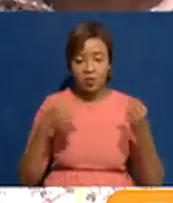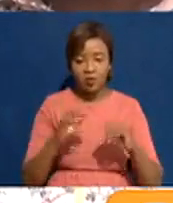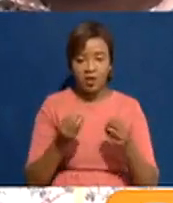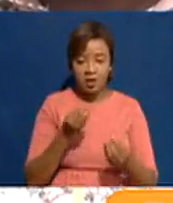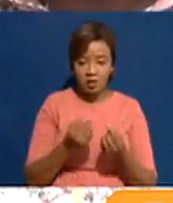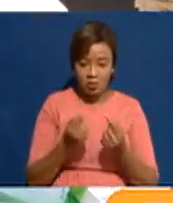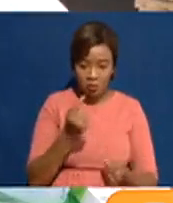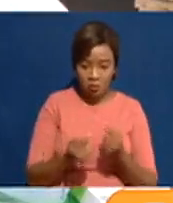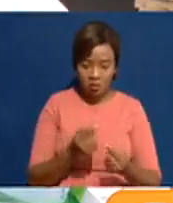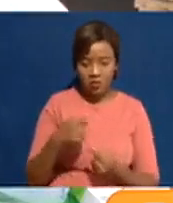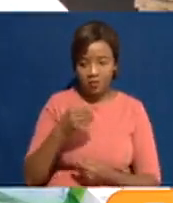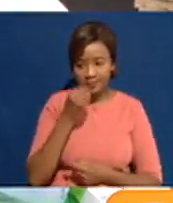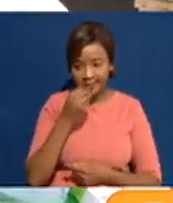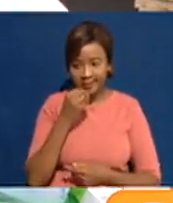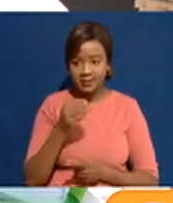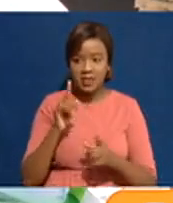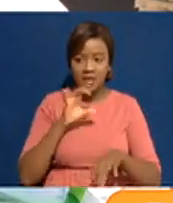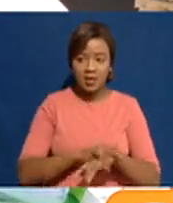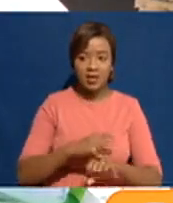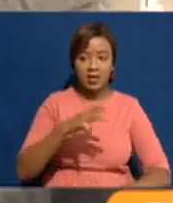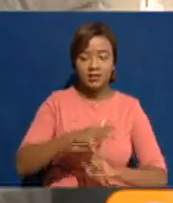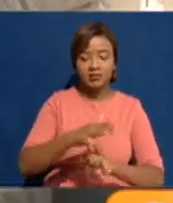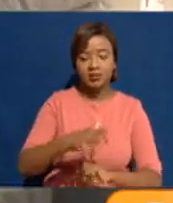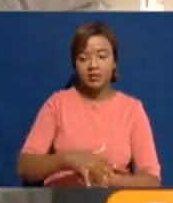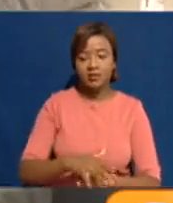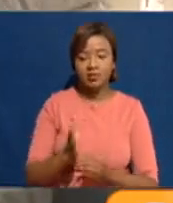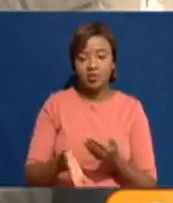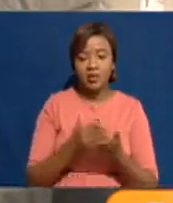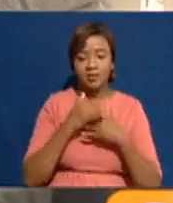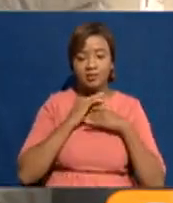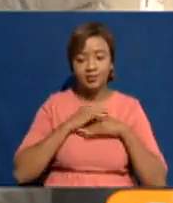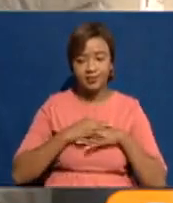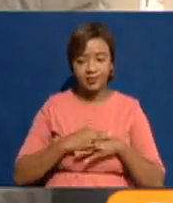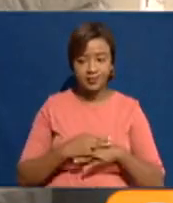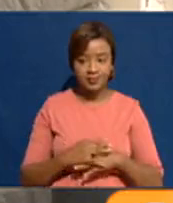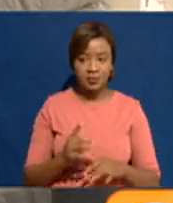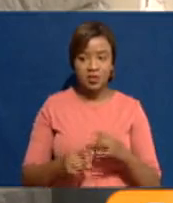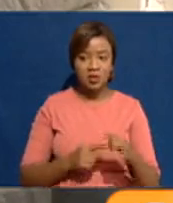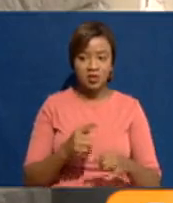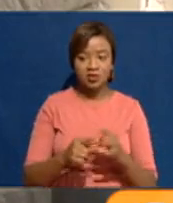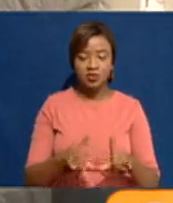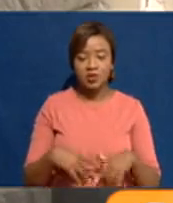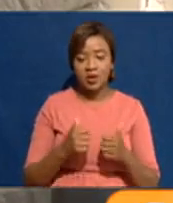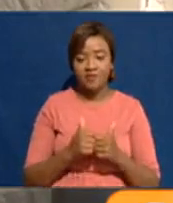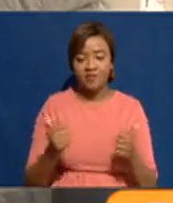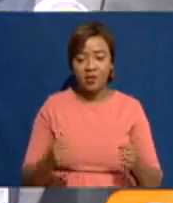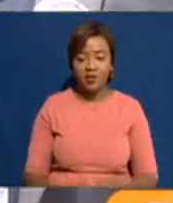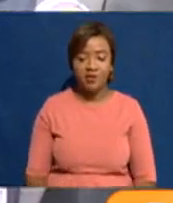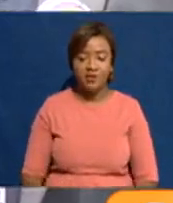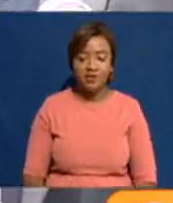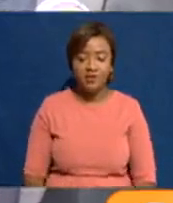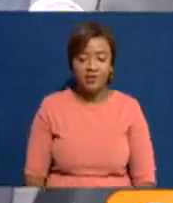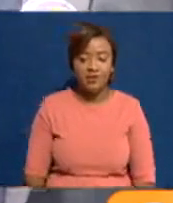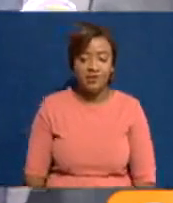na Inakoch na kupata msaada wa chakula ili waweze kusaidika na kuendelea kimaisha. We